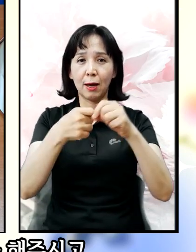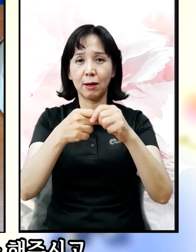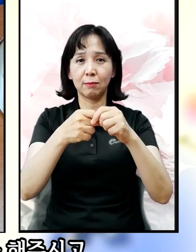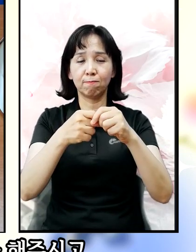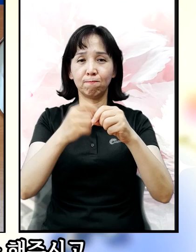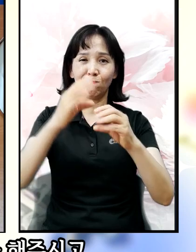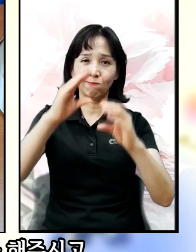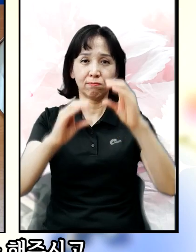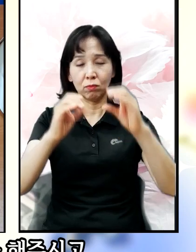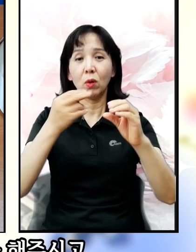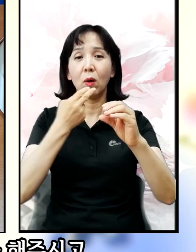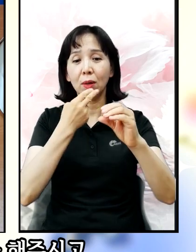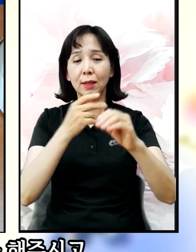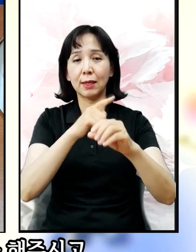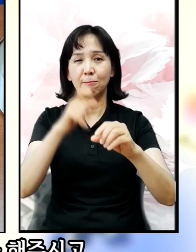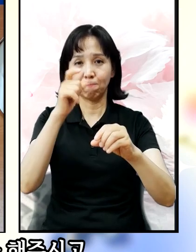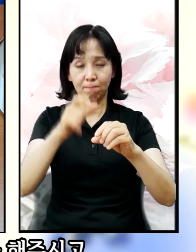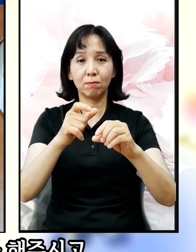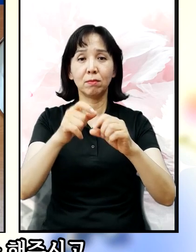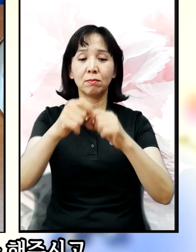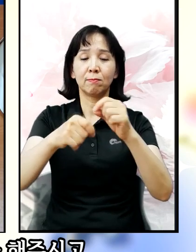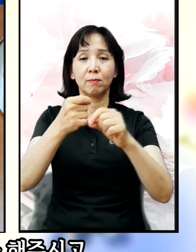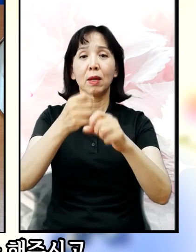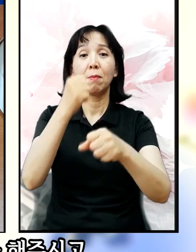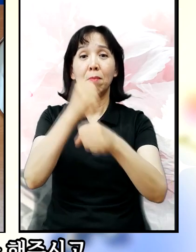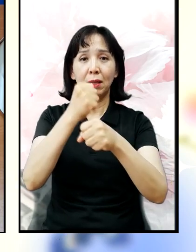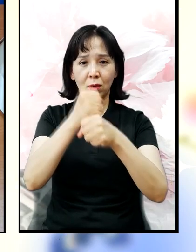철사로 고정을 해주시고